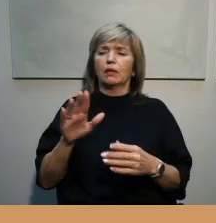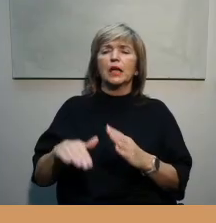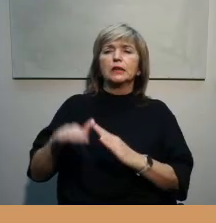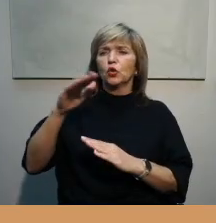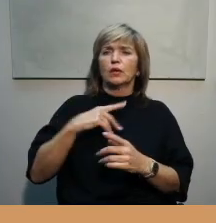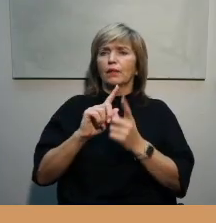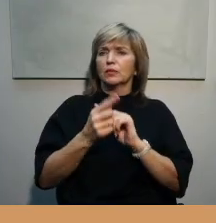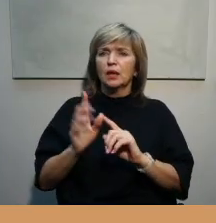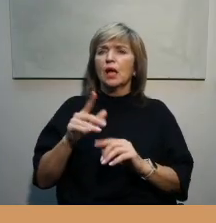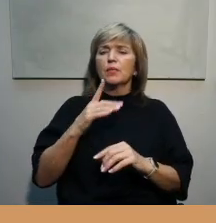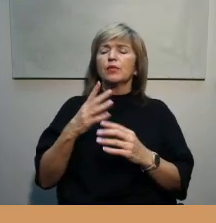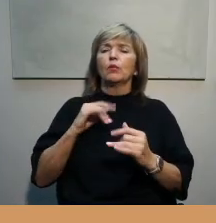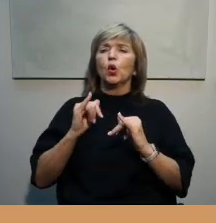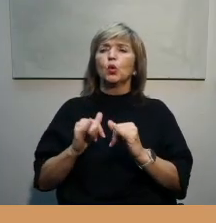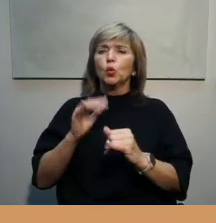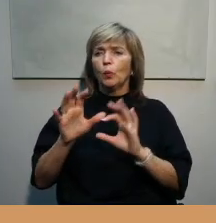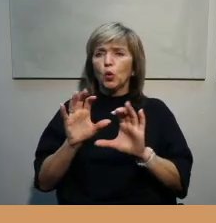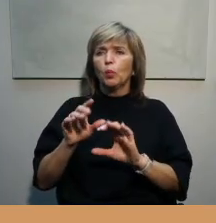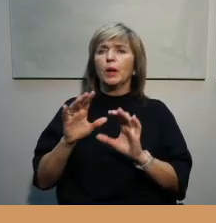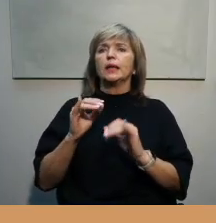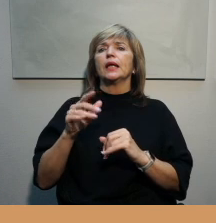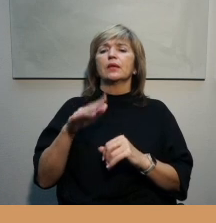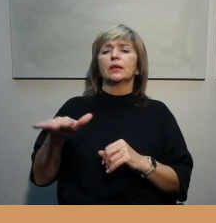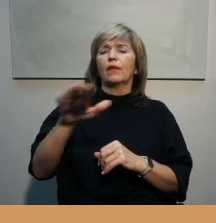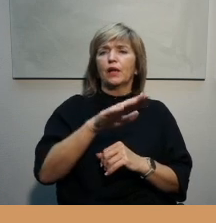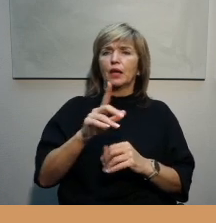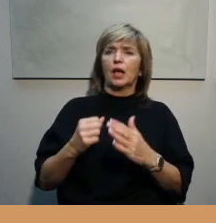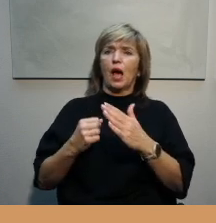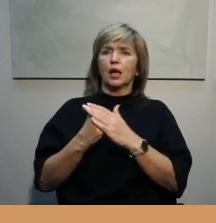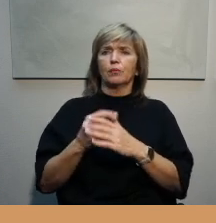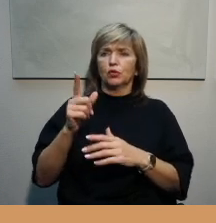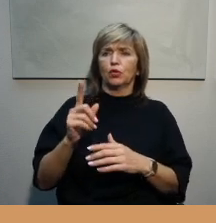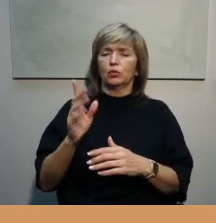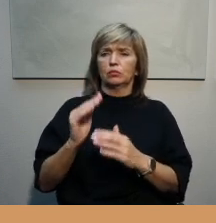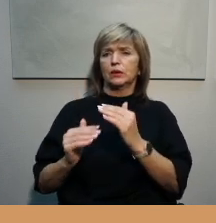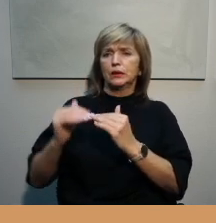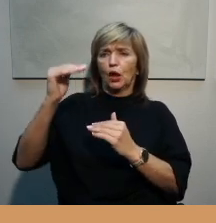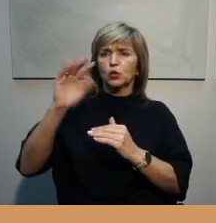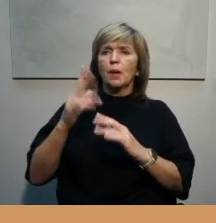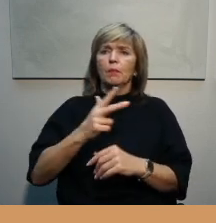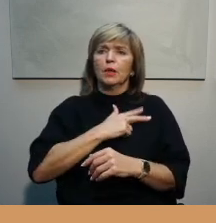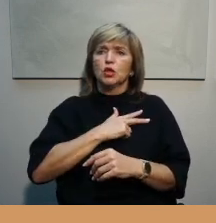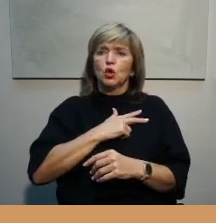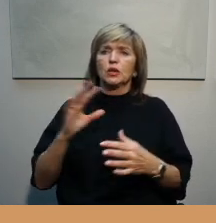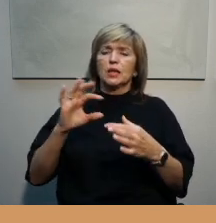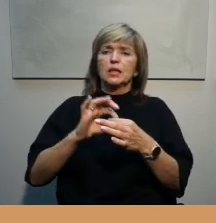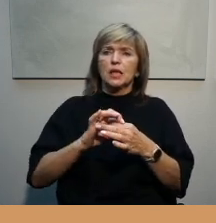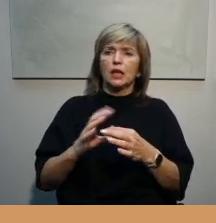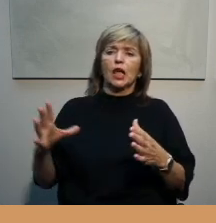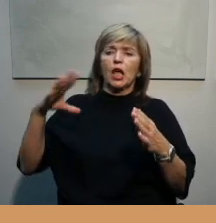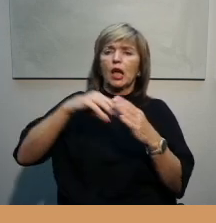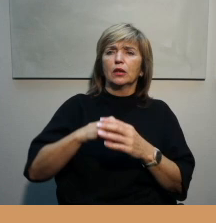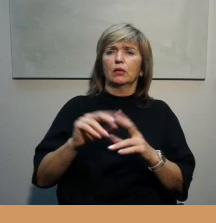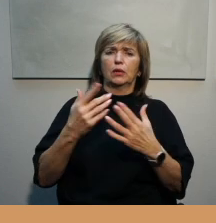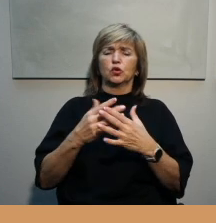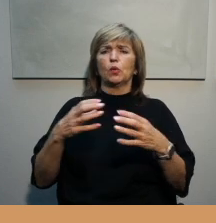vienīgi parūpēties, lai tā vide, kur viņš auga, atbalsta viņa nobriešanu, bet sociālās saites, vilkt viņu iekšā